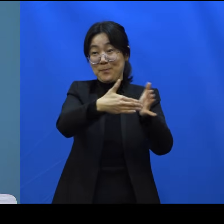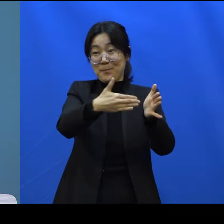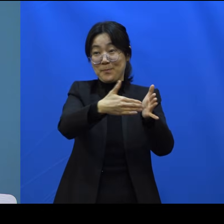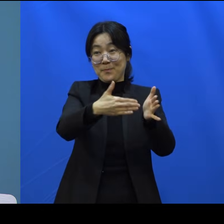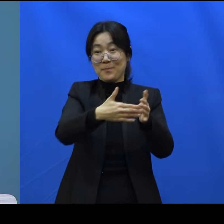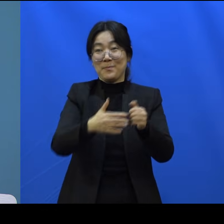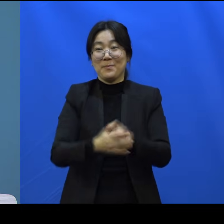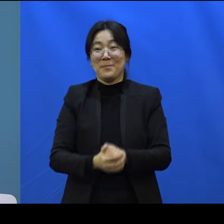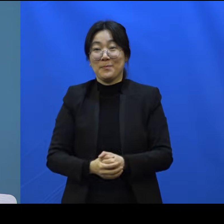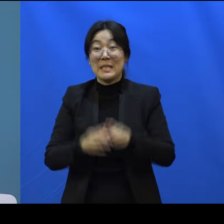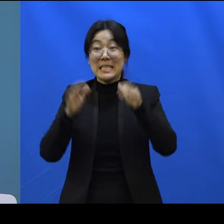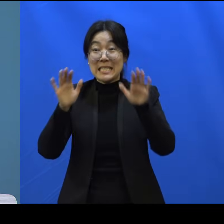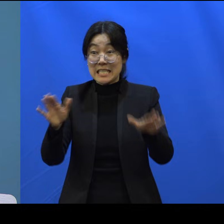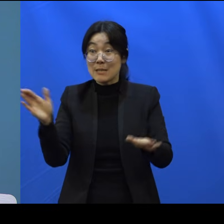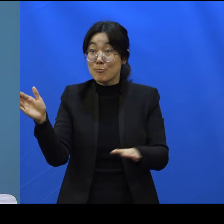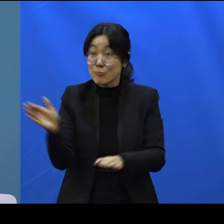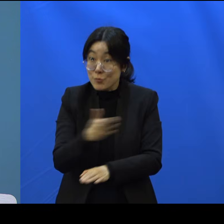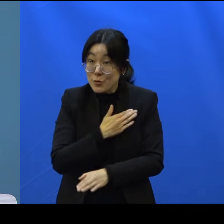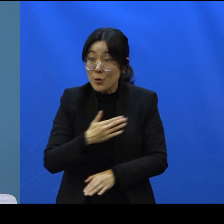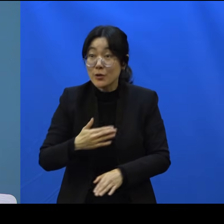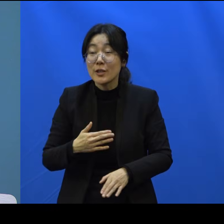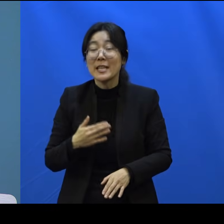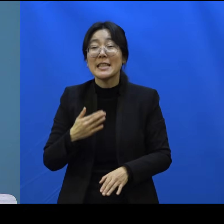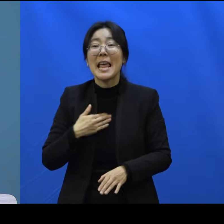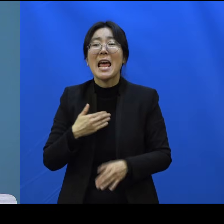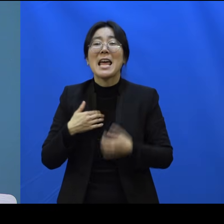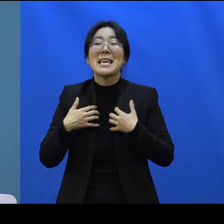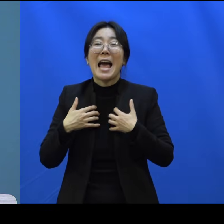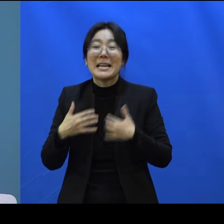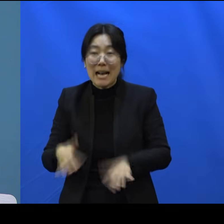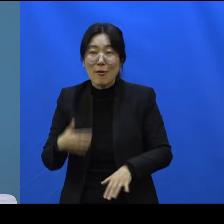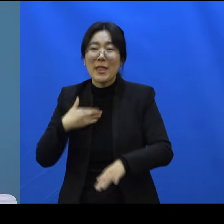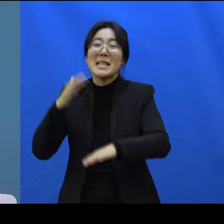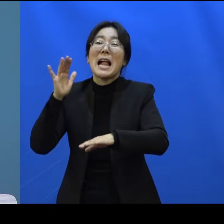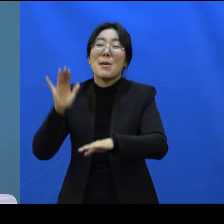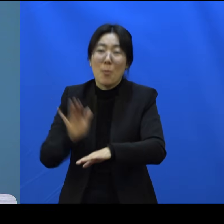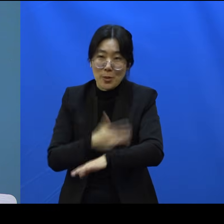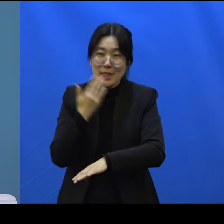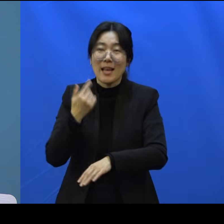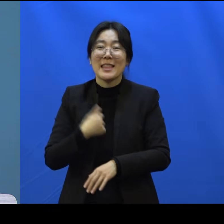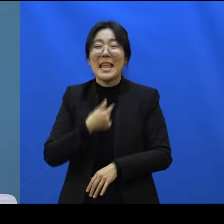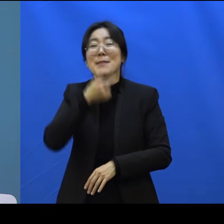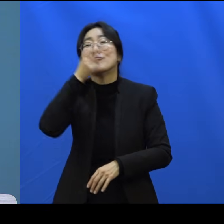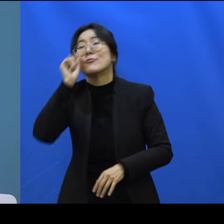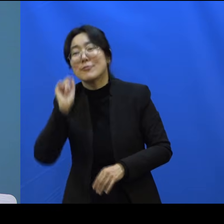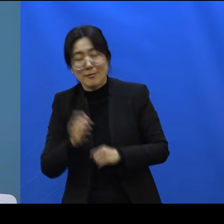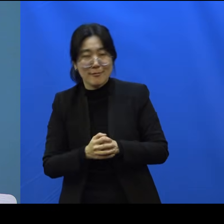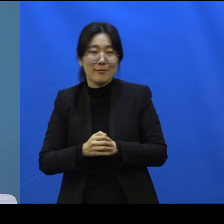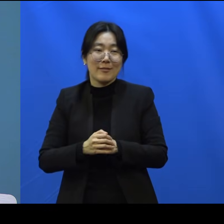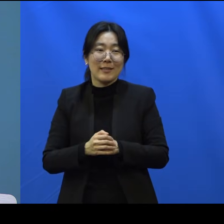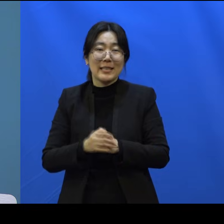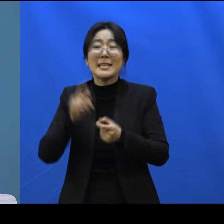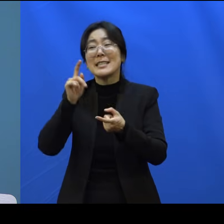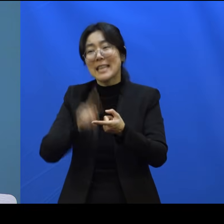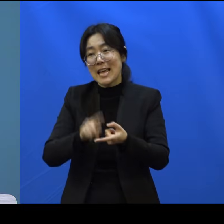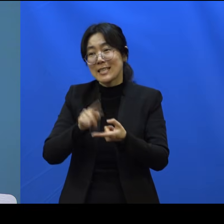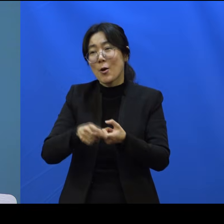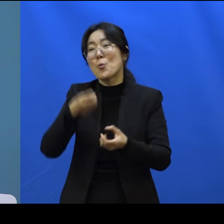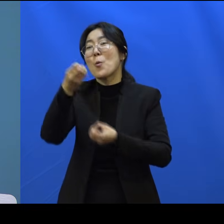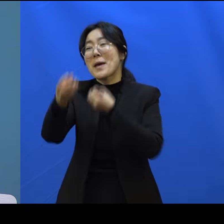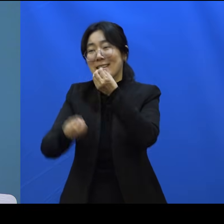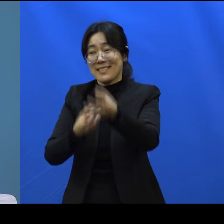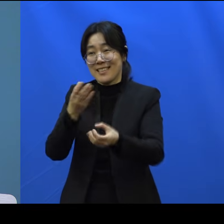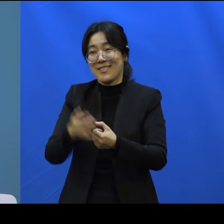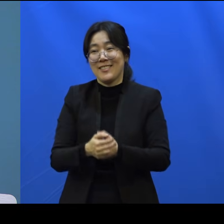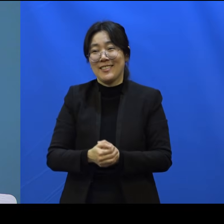만드느라고 모든 정력을 쏟아부었습니다. 그런데 바울은 더 이상 과거의 자랑을 하지 않아. 이제 그는